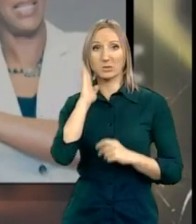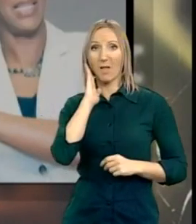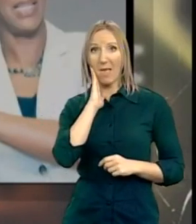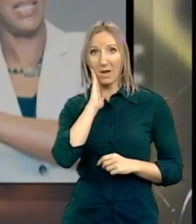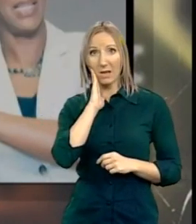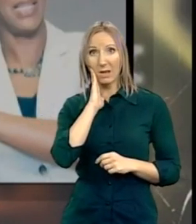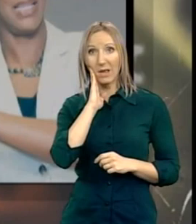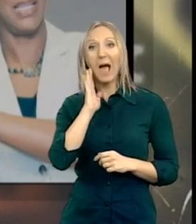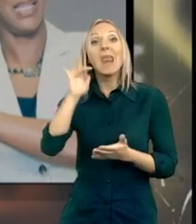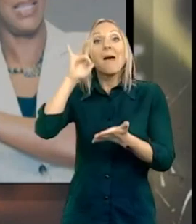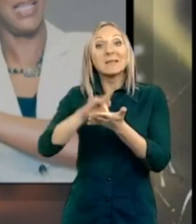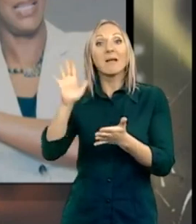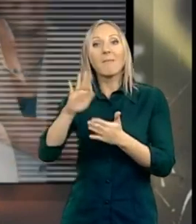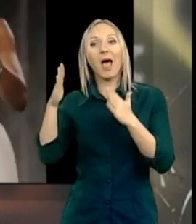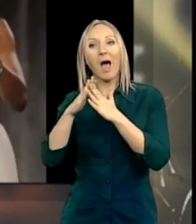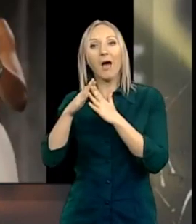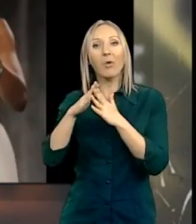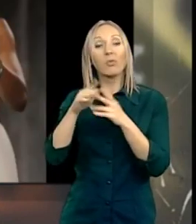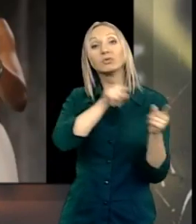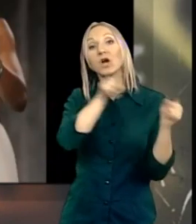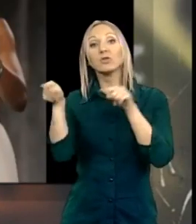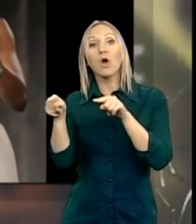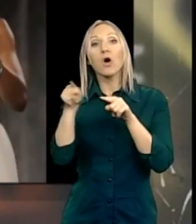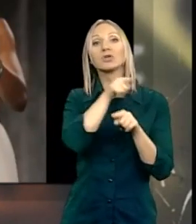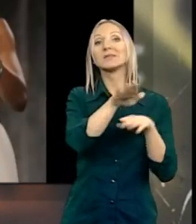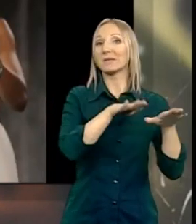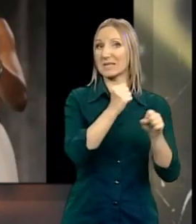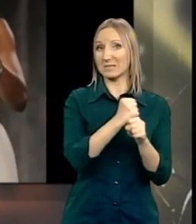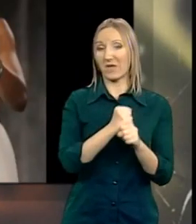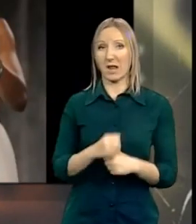Država, a na mjestu u Beloj kući došla je iz Ministarstva rada.